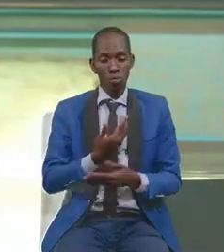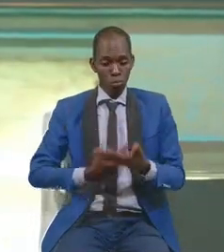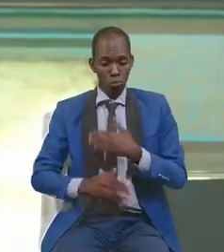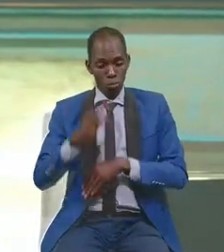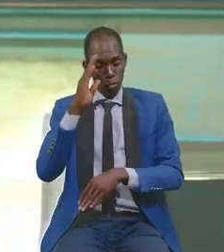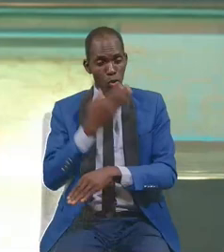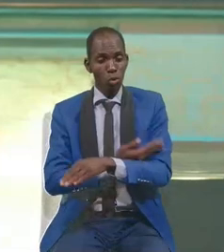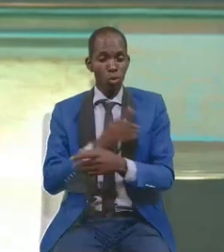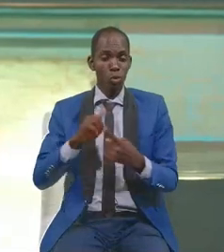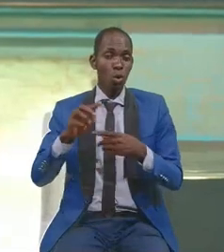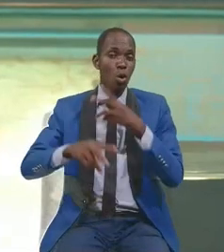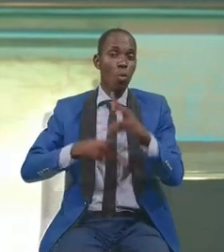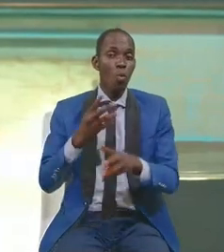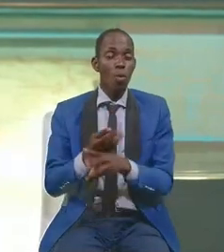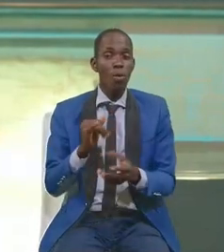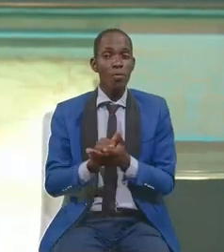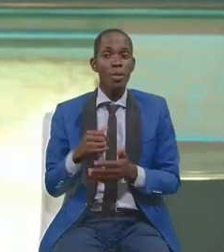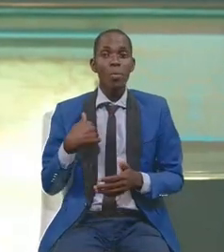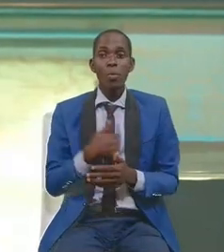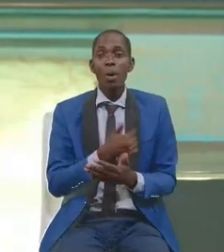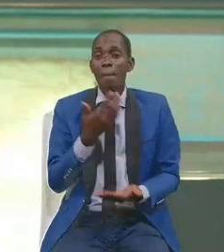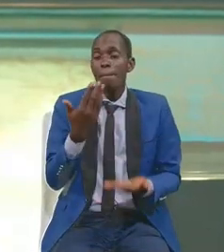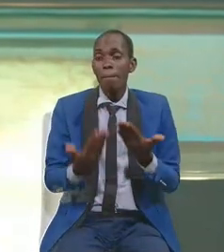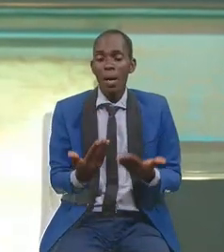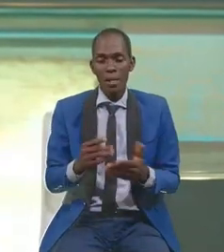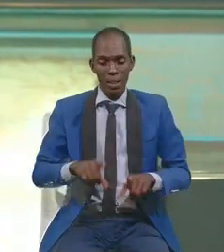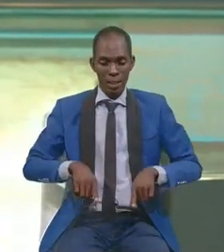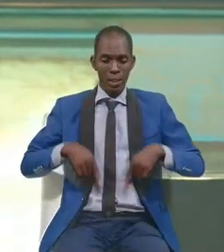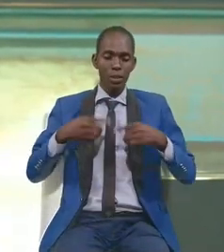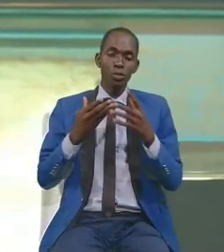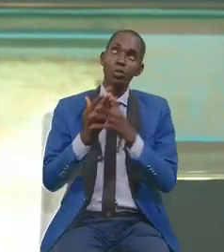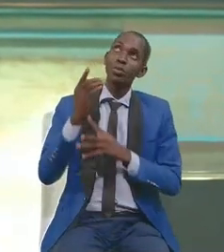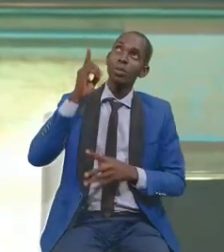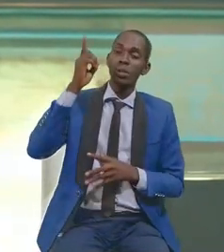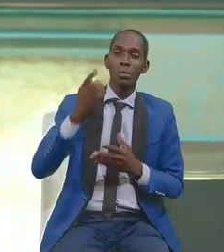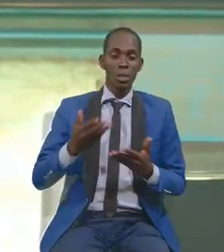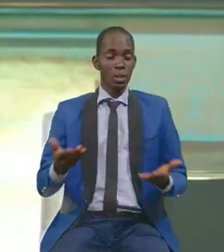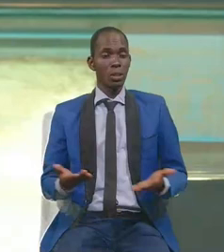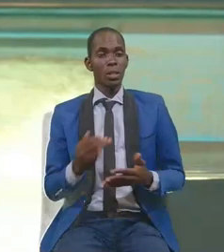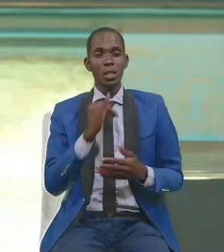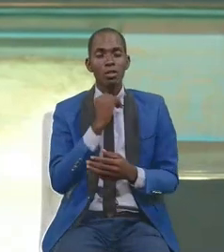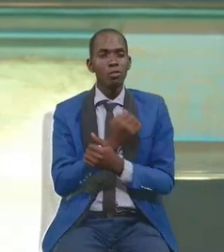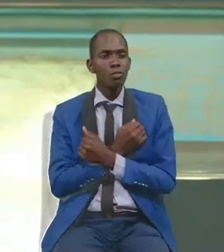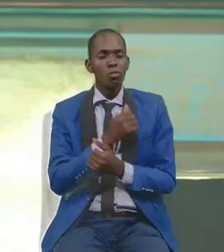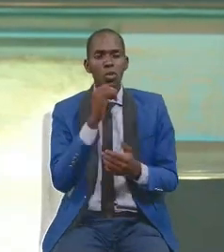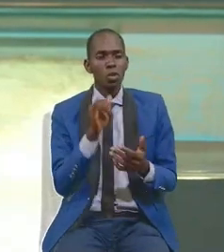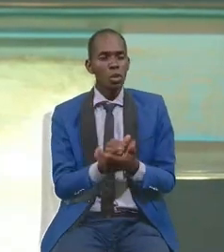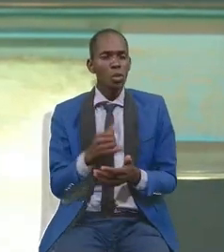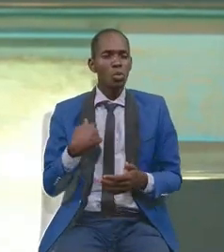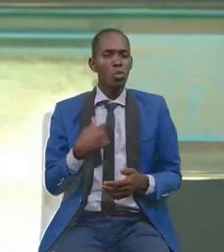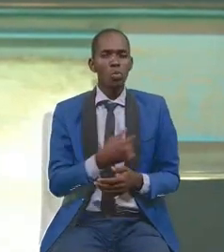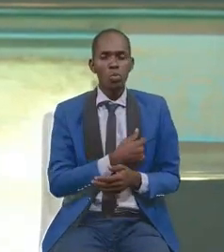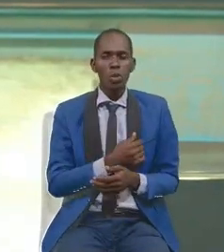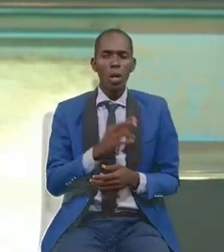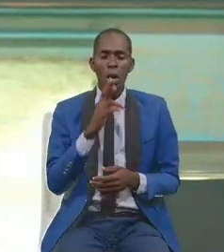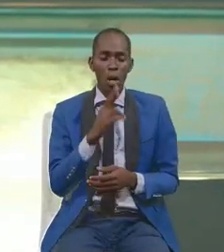que nous vivions par lui. Et cet amour consiste non point en ce que nous avons